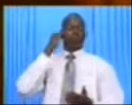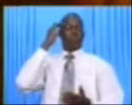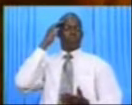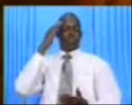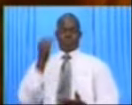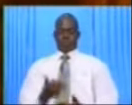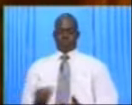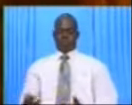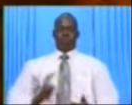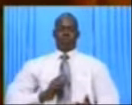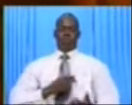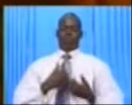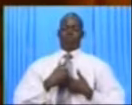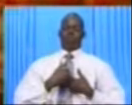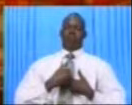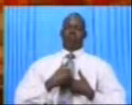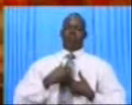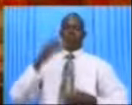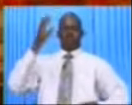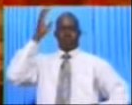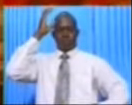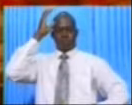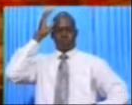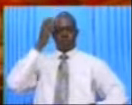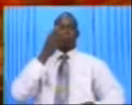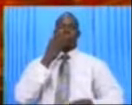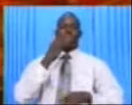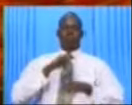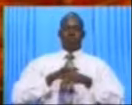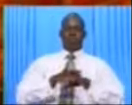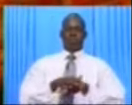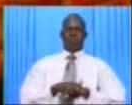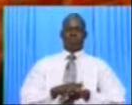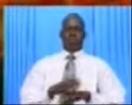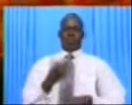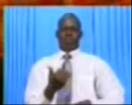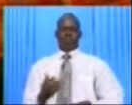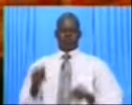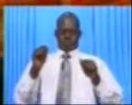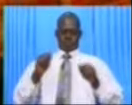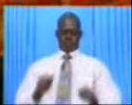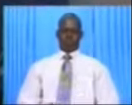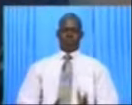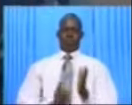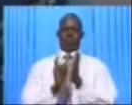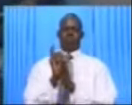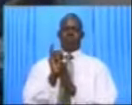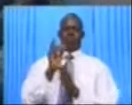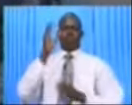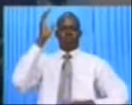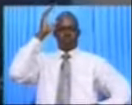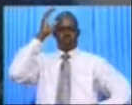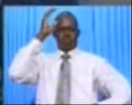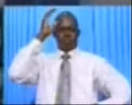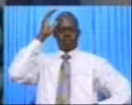on a souvent des cancers du sang. Les enfants peuvent développer également des cancers au niveau du